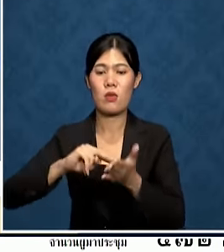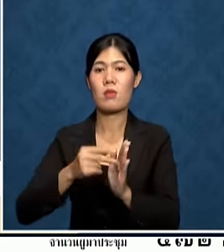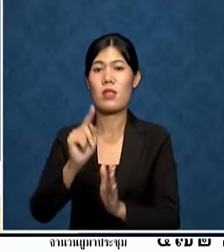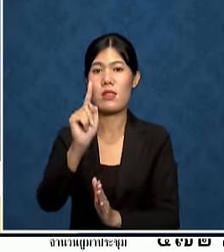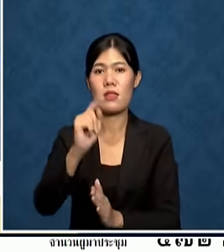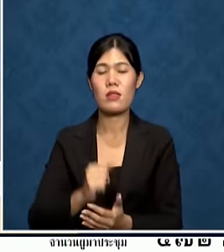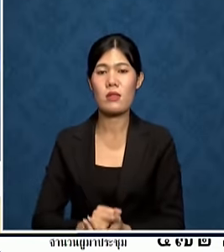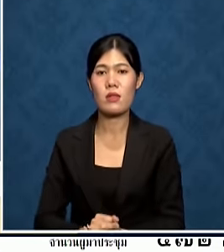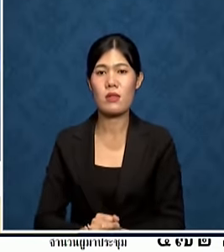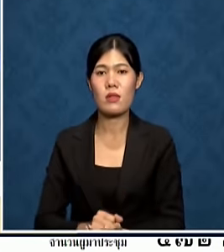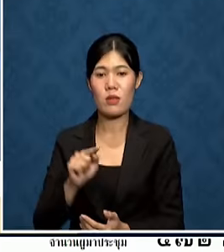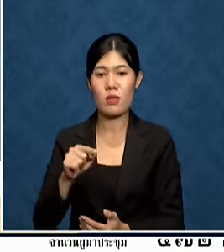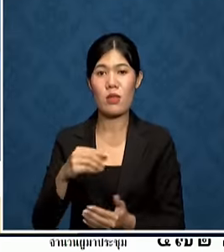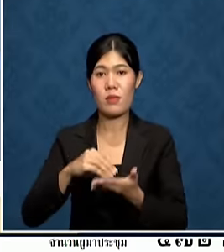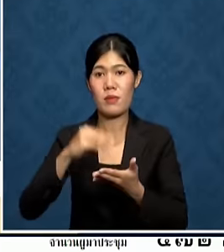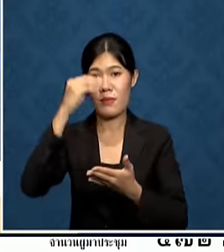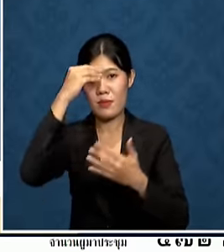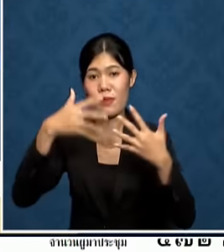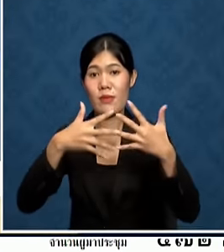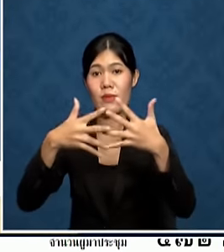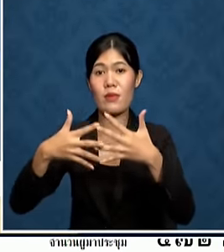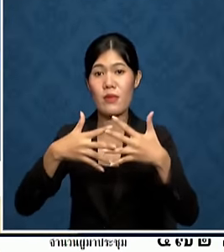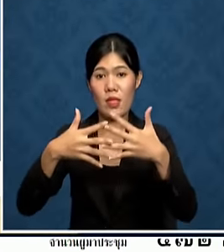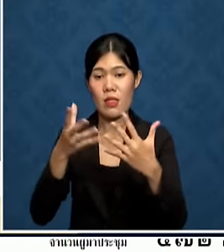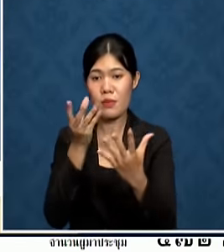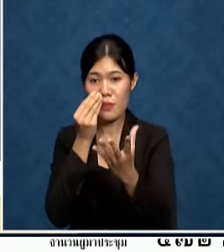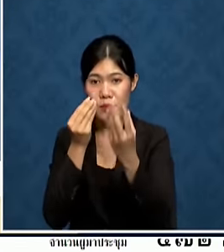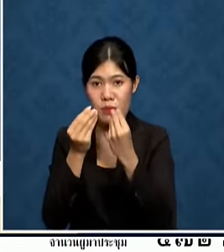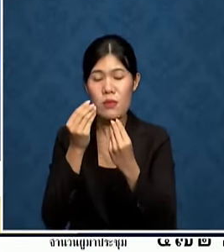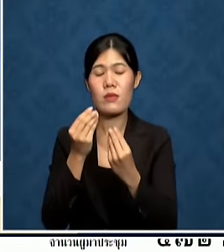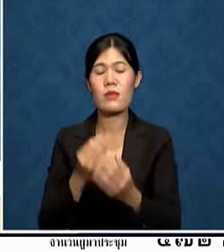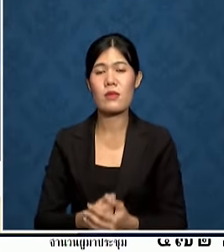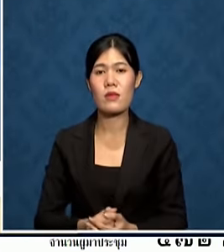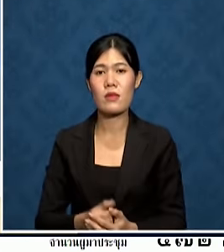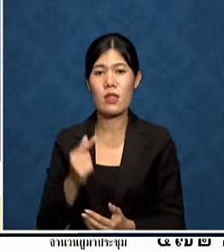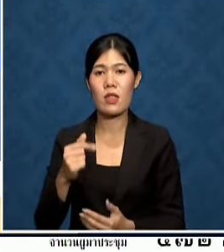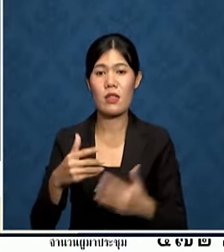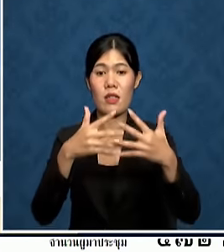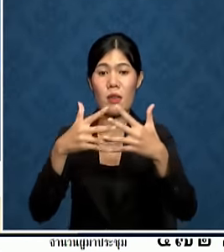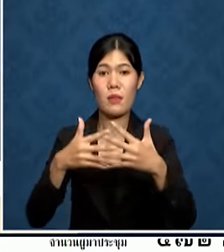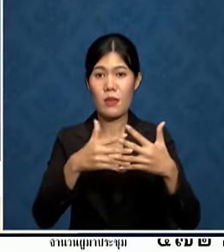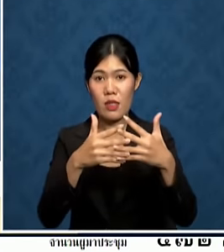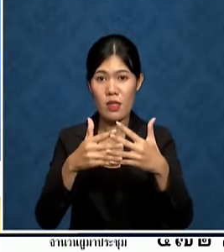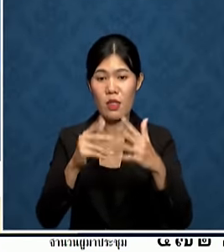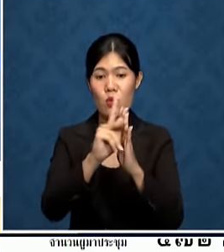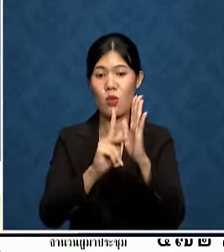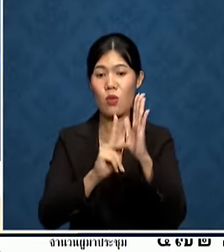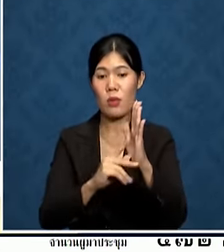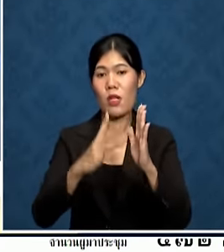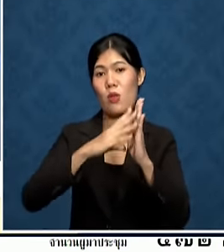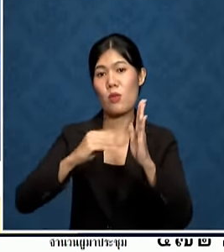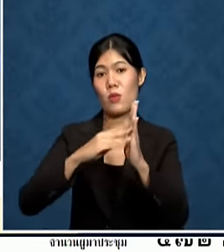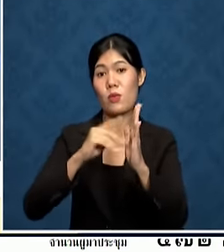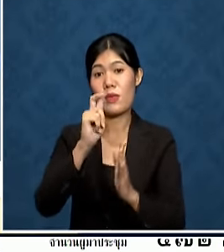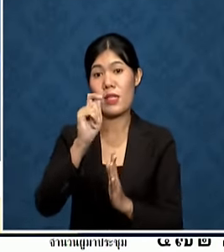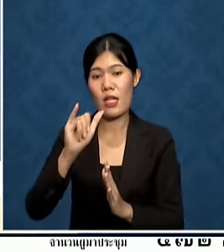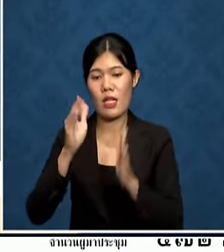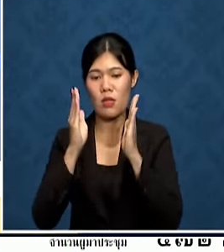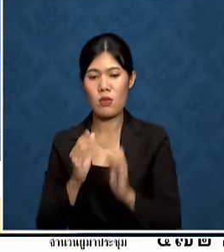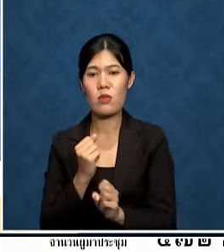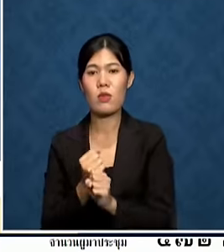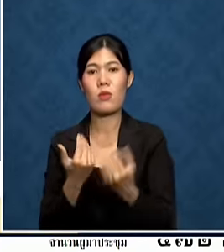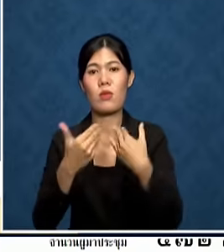เรียนที่น่าสนใจจากอเมริกานะครับในอเมริกาเนี่ยมีการอดหมาออกกฎหมายเพื่ออบรมด้าน AIให้กับเจ้าหน้าที่ของรัฐที่ต้อง